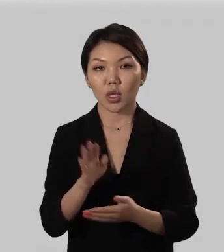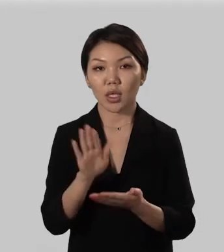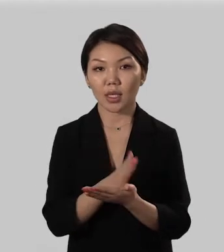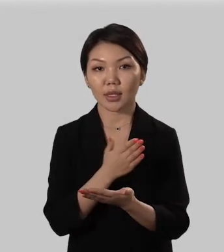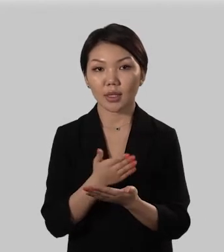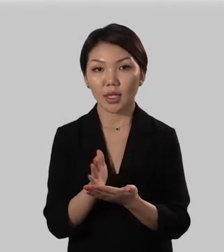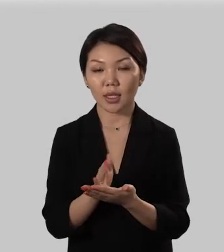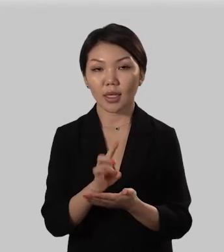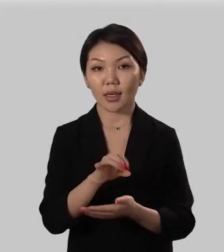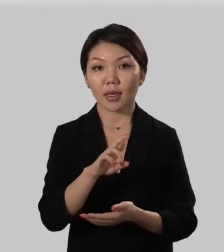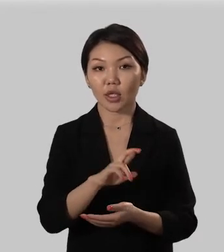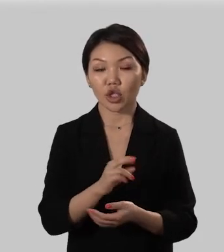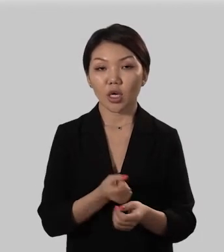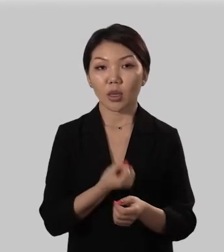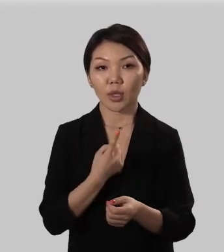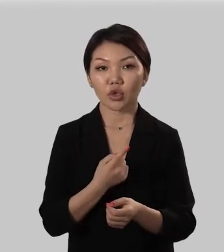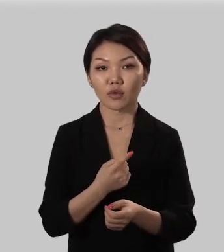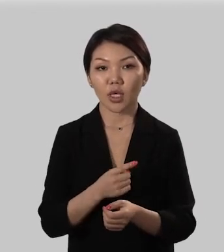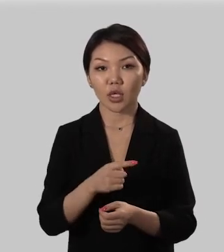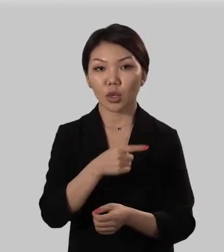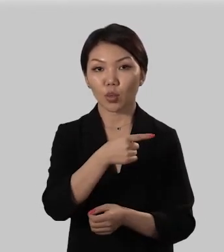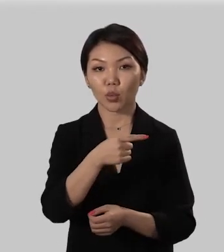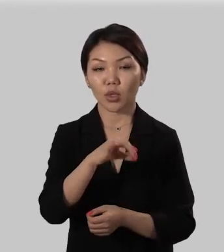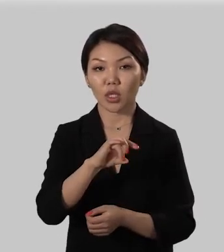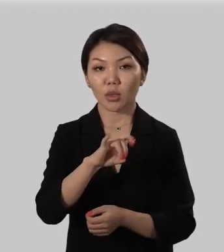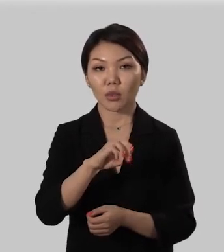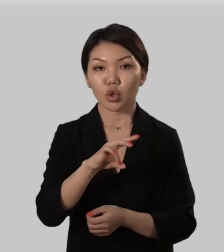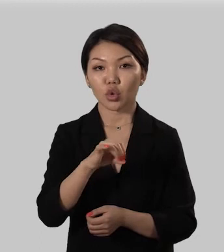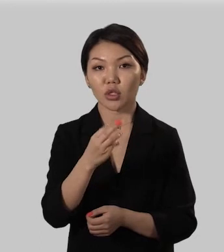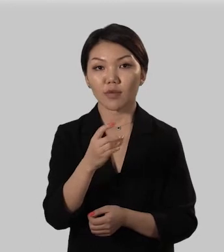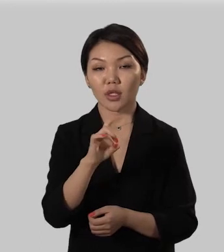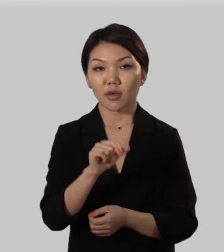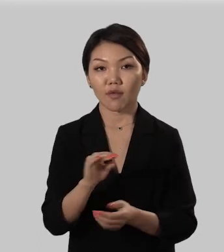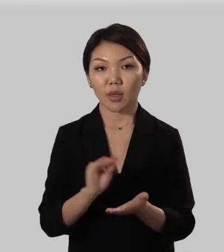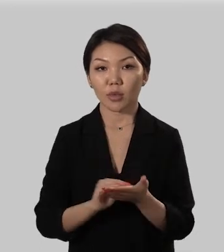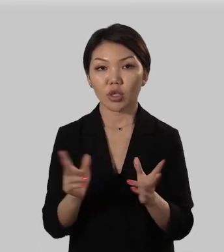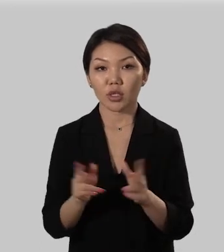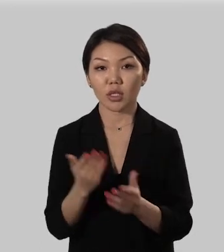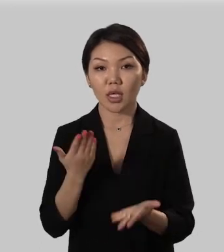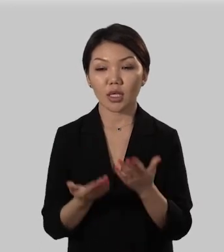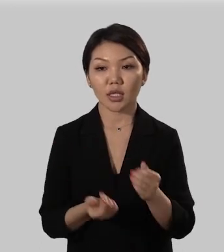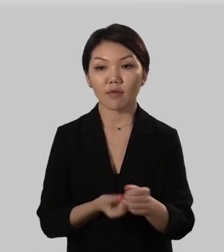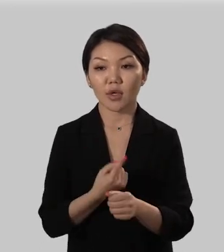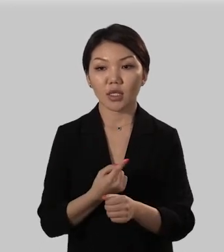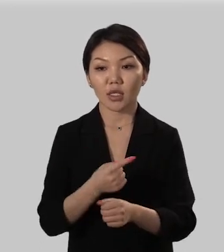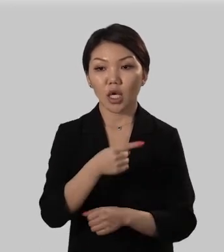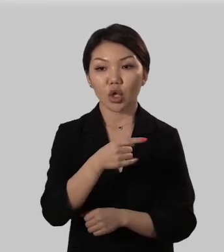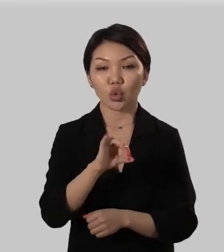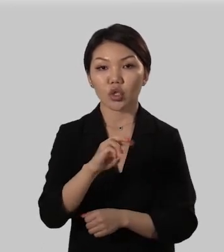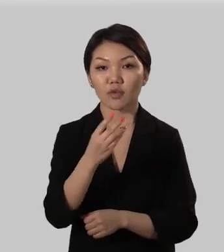наречие образованный от имен существительных пишутся слитно если образованных от существительных